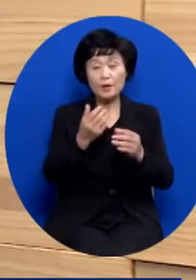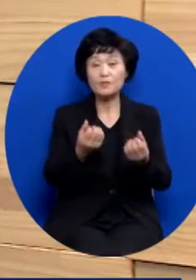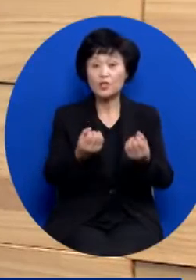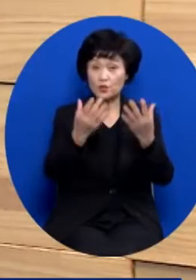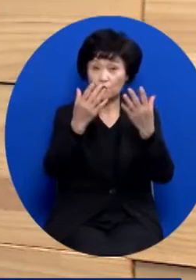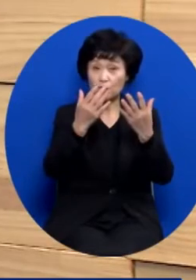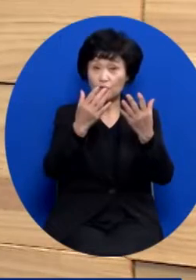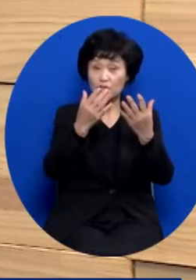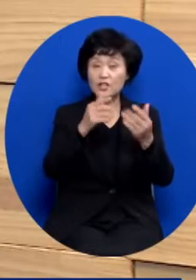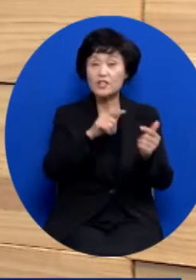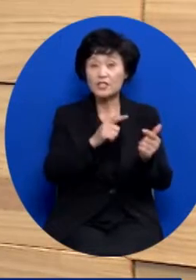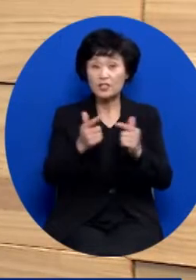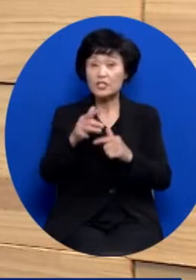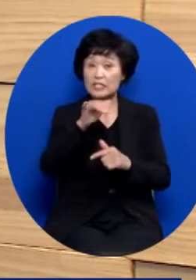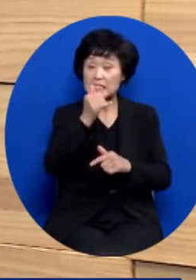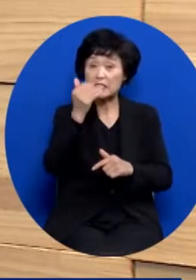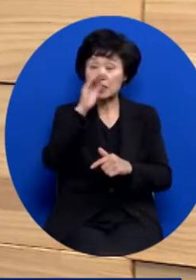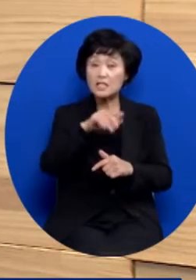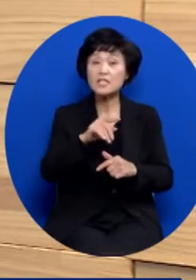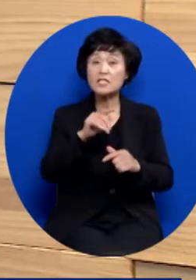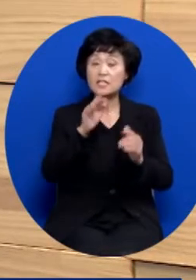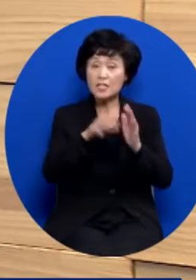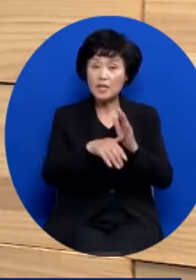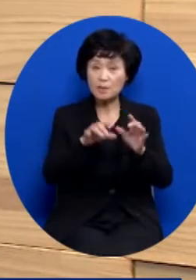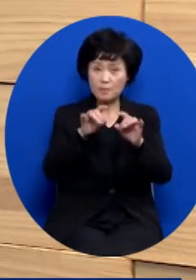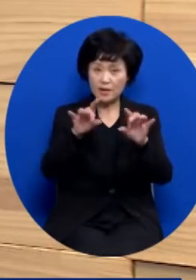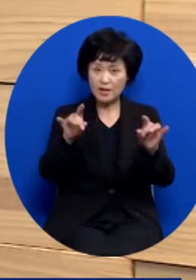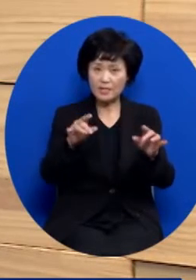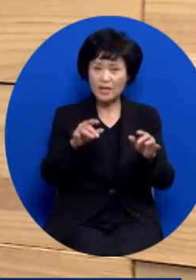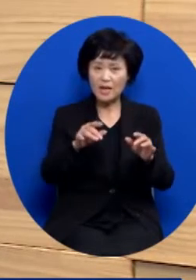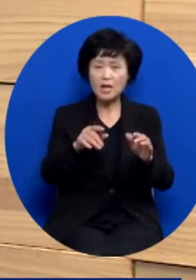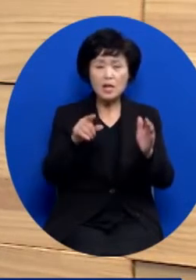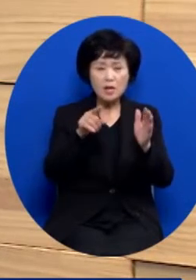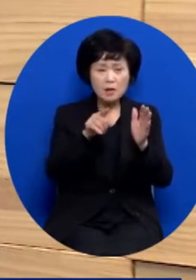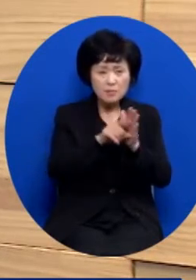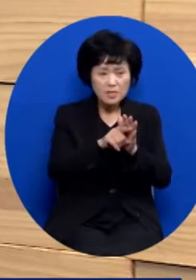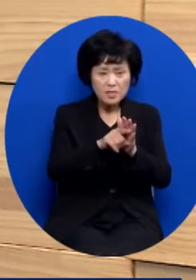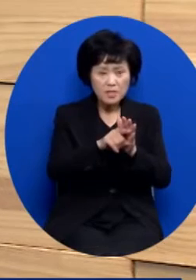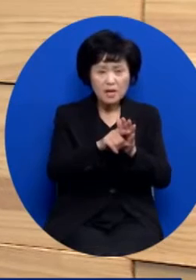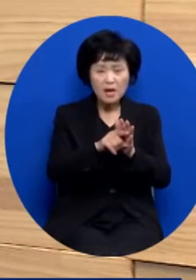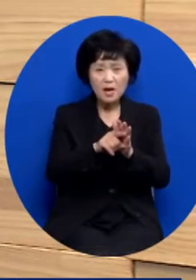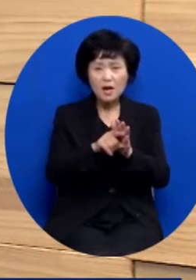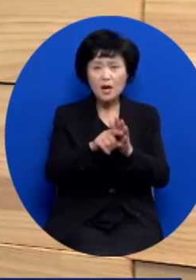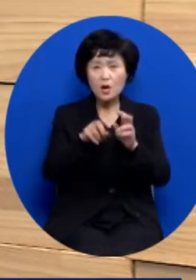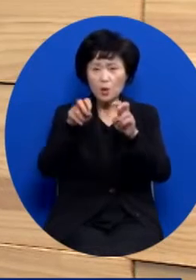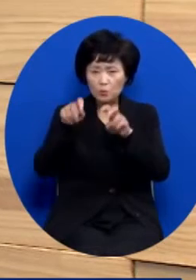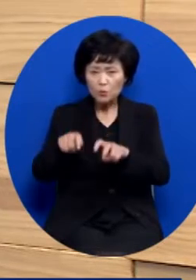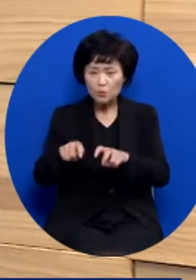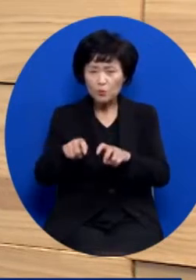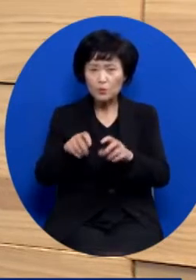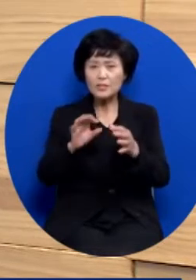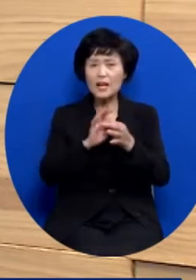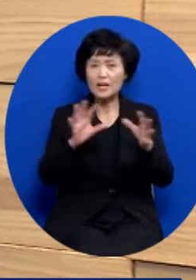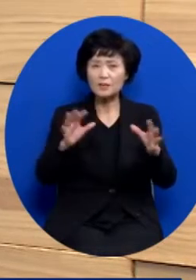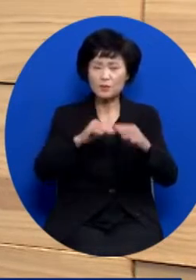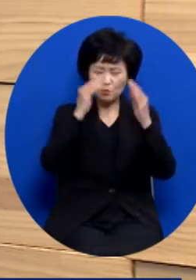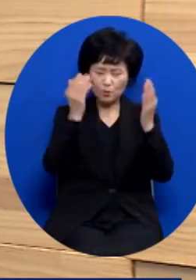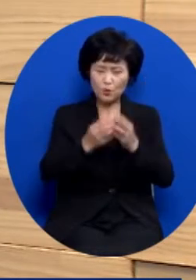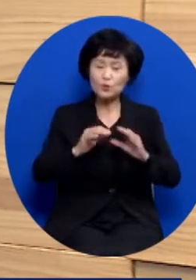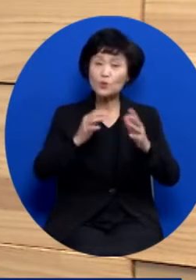있는데 이러한 절기 때마다 우리 이제 이게 신앙인과 비신앙인을 떠나서 모든 국민이 다 함께 할 수 있는